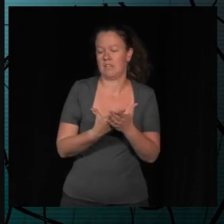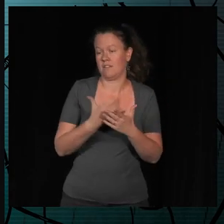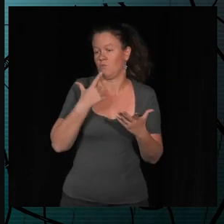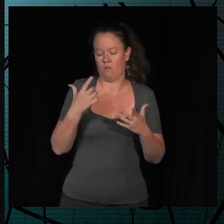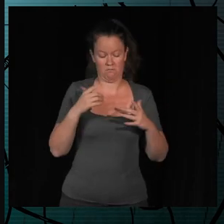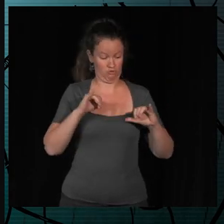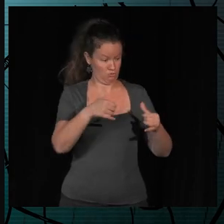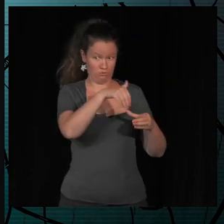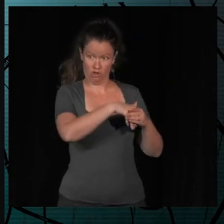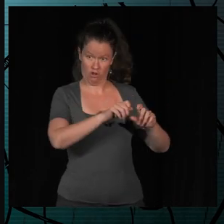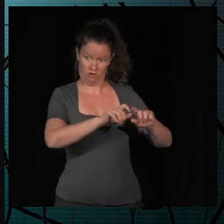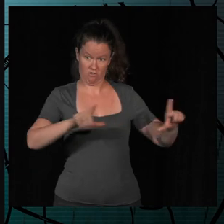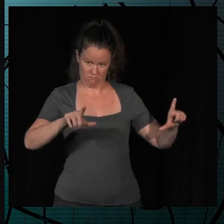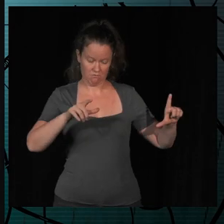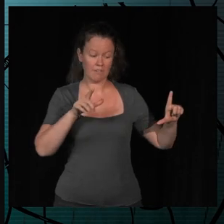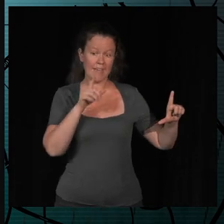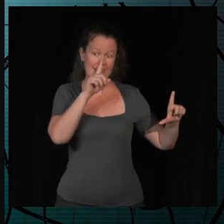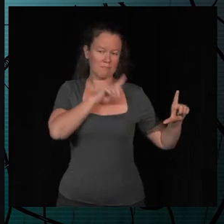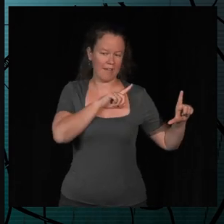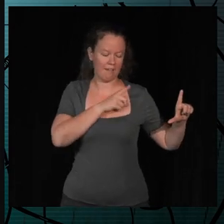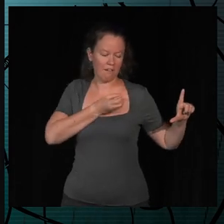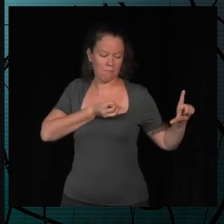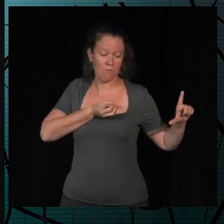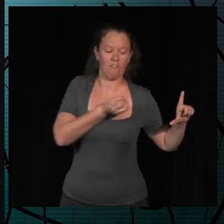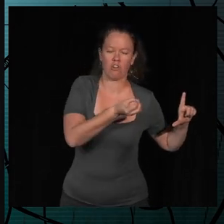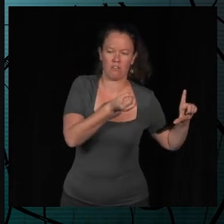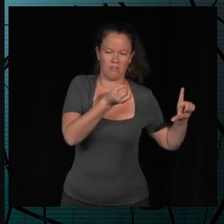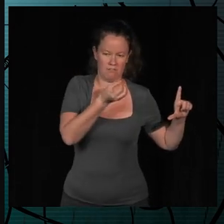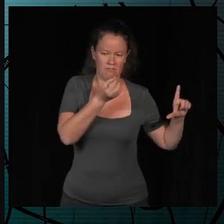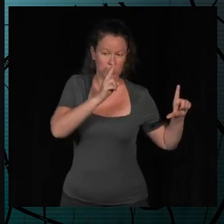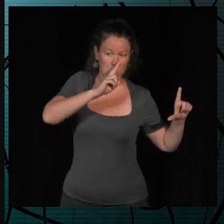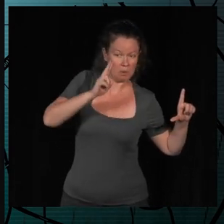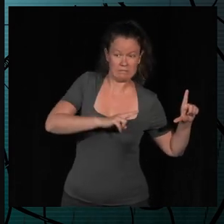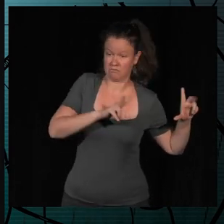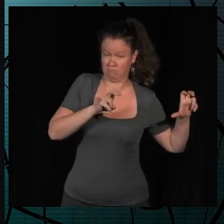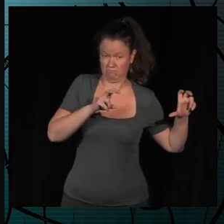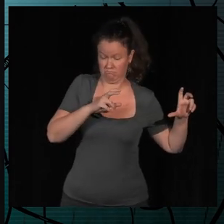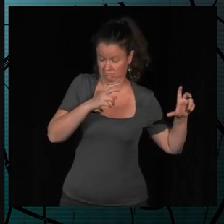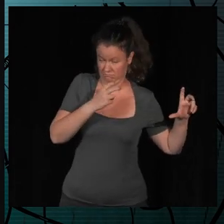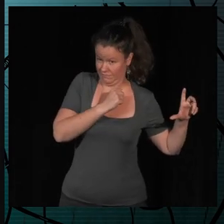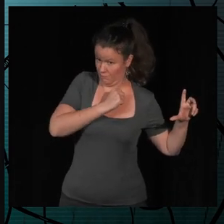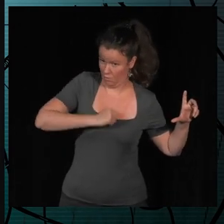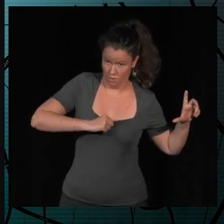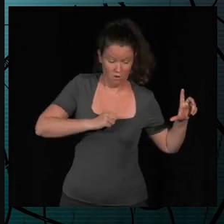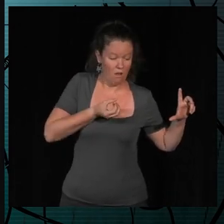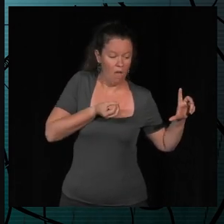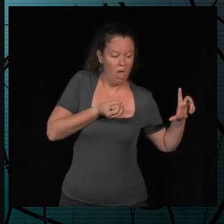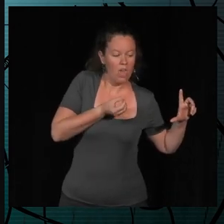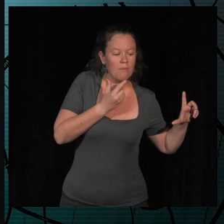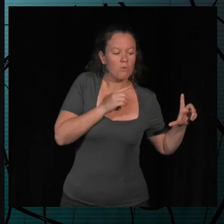vocation c'est de c'est de faire que les certains mineurs sont payent de manière folle